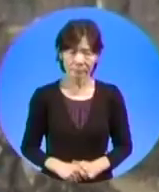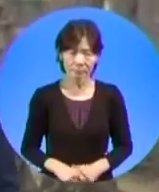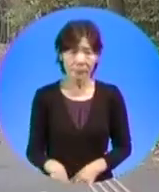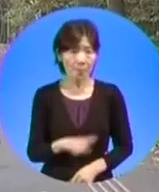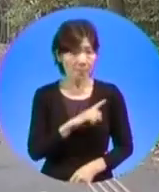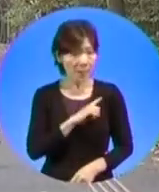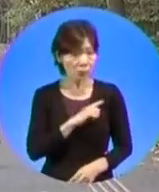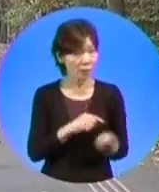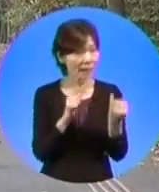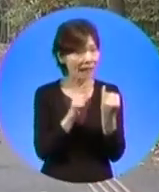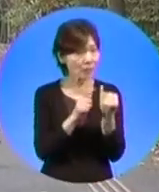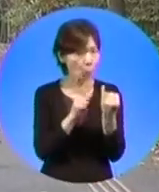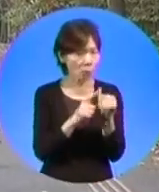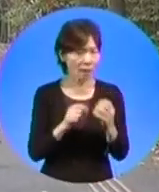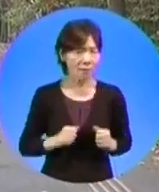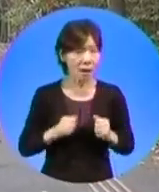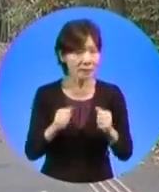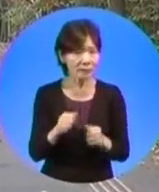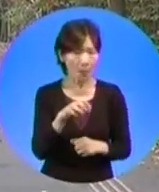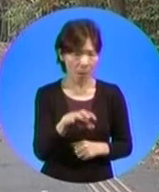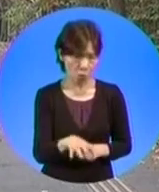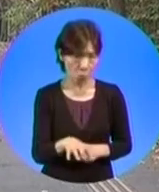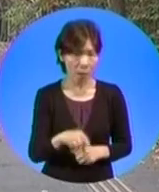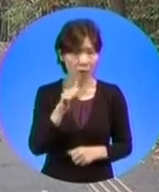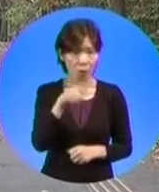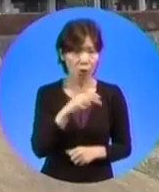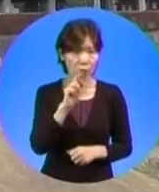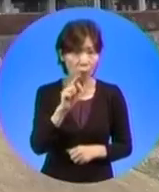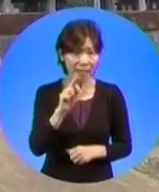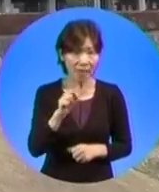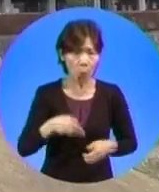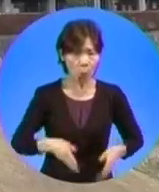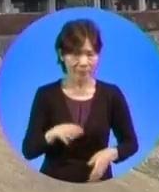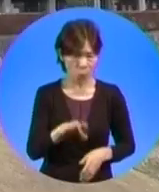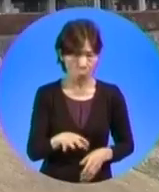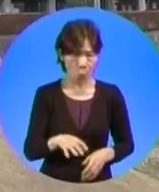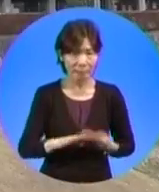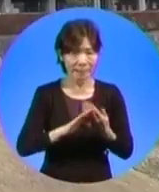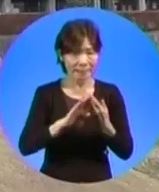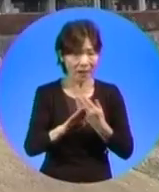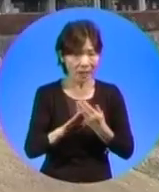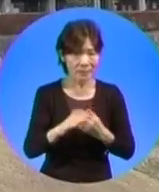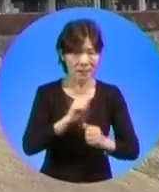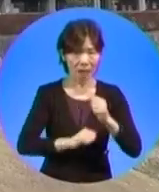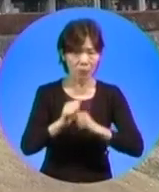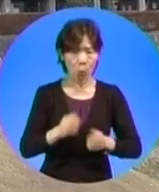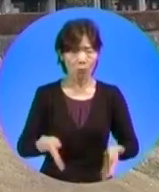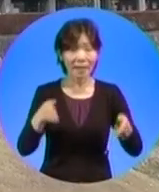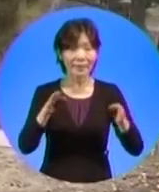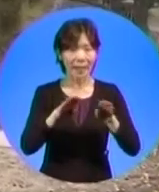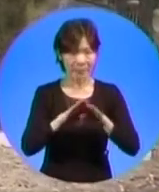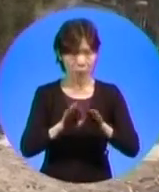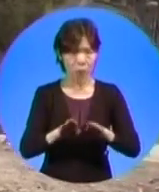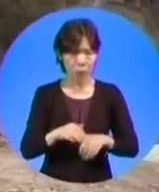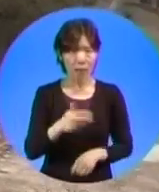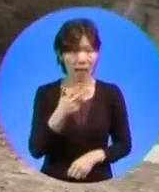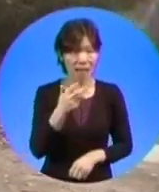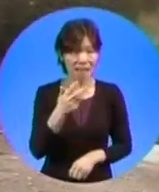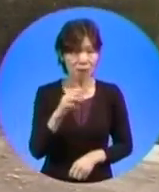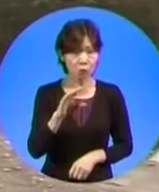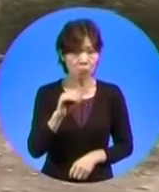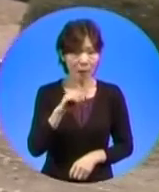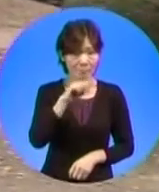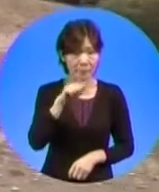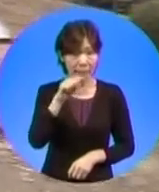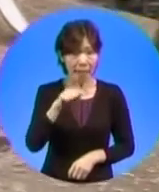今回内藤さんがまず訪れたのは能勢の里野外活動センター。総面積80万平方メートル